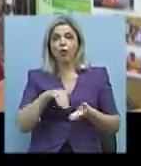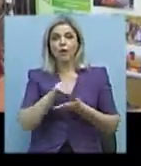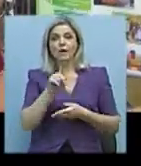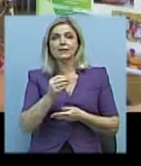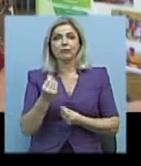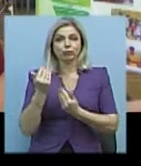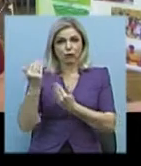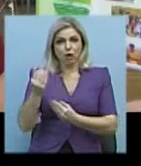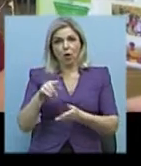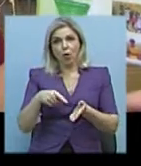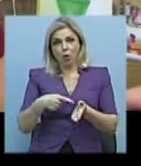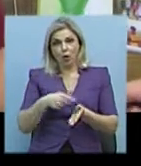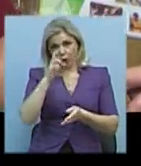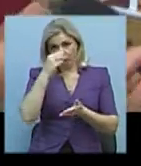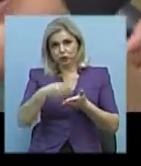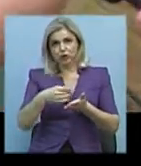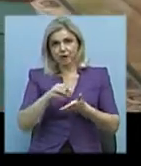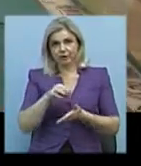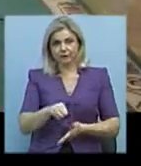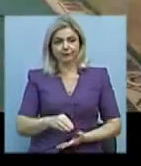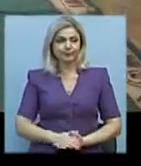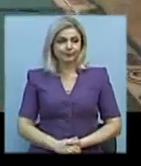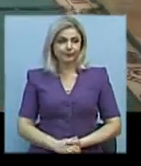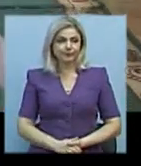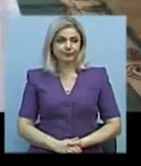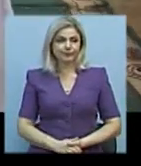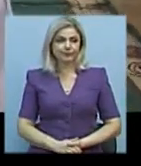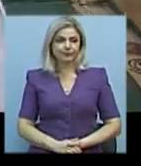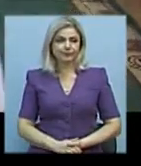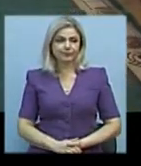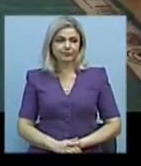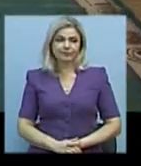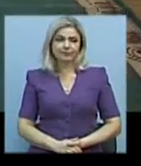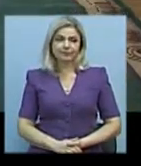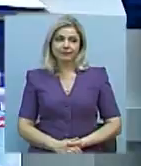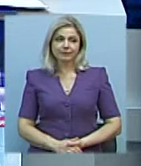міського бюджету. Олександр Гордієнко, Олександр Пан, телевізійні новини Миколаївщини.